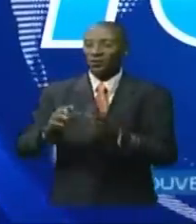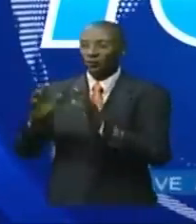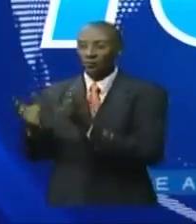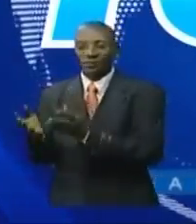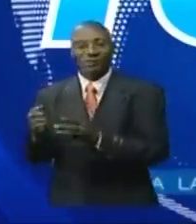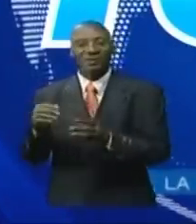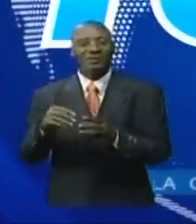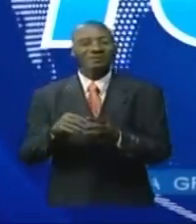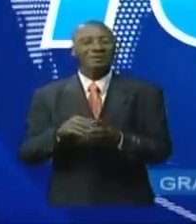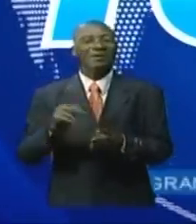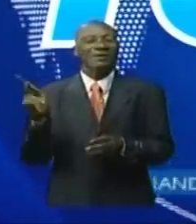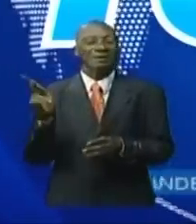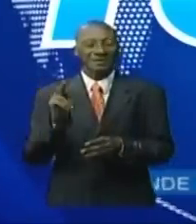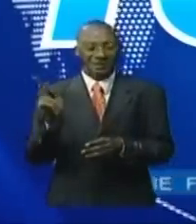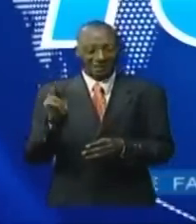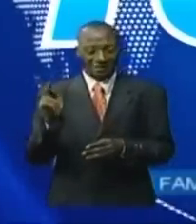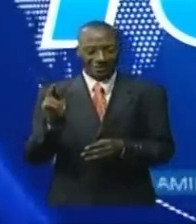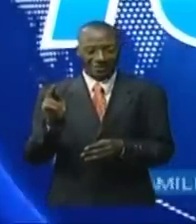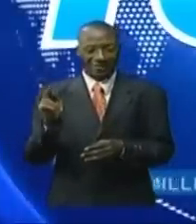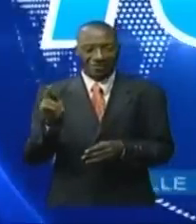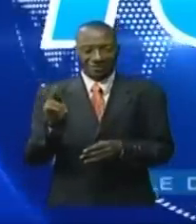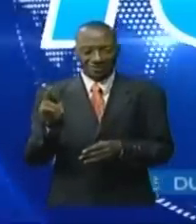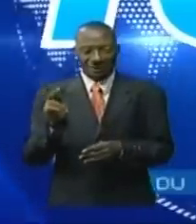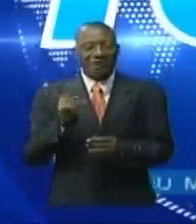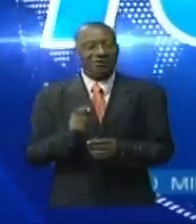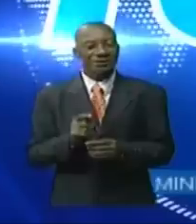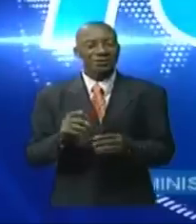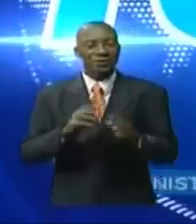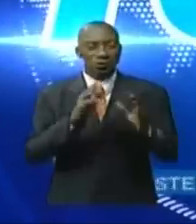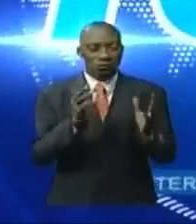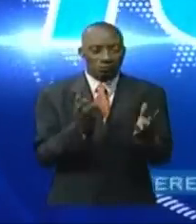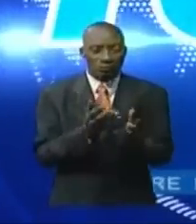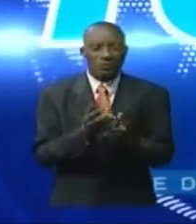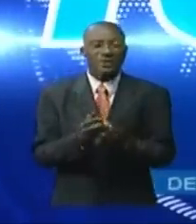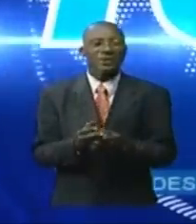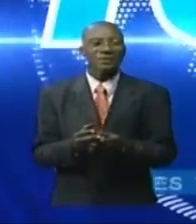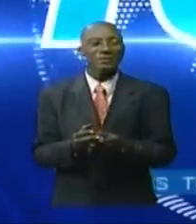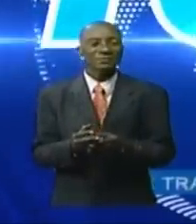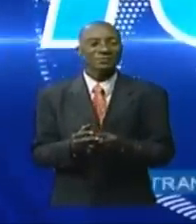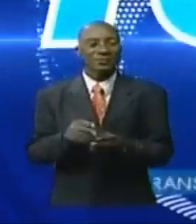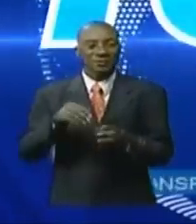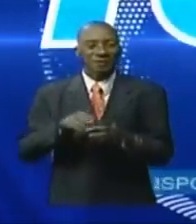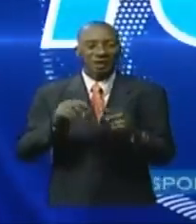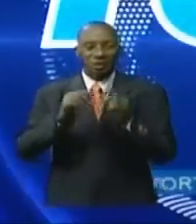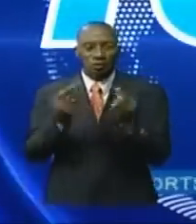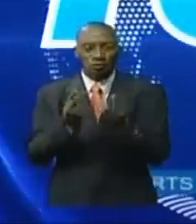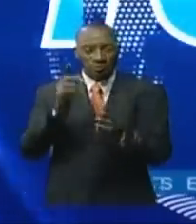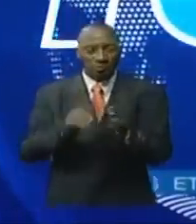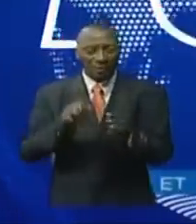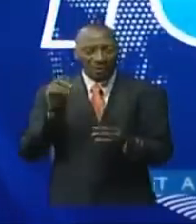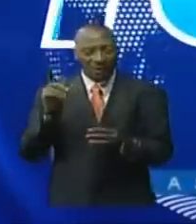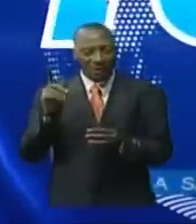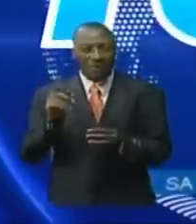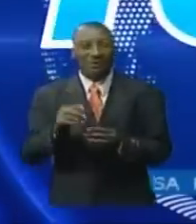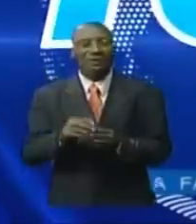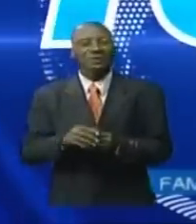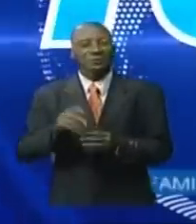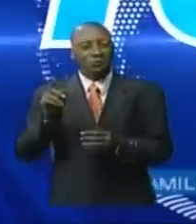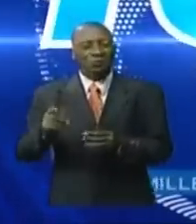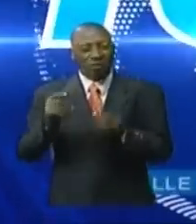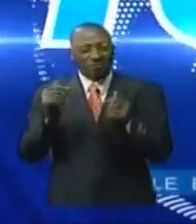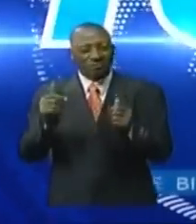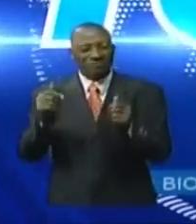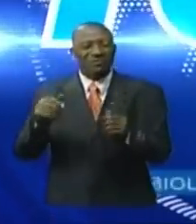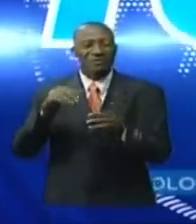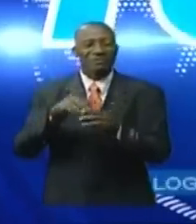communauté appelle à la surdience de la création d'un groupement de Babindis dans le ressort de Kakusa Mouya 2.